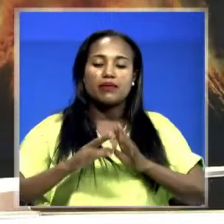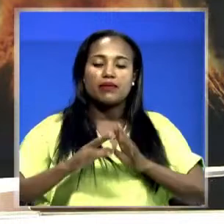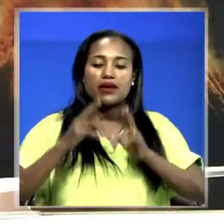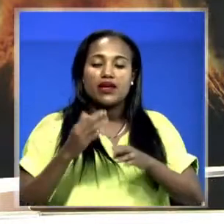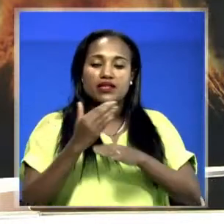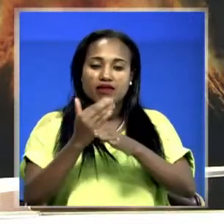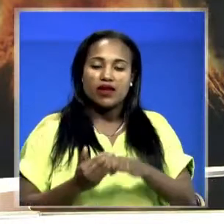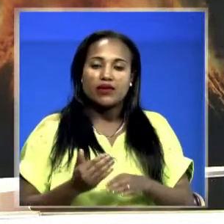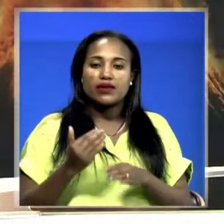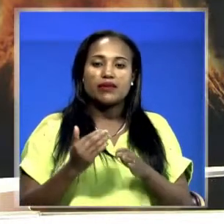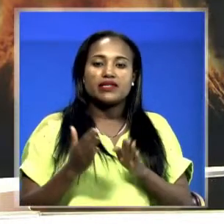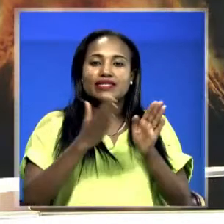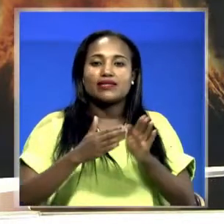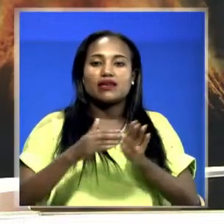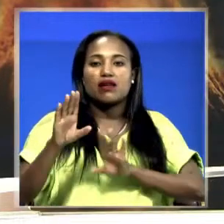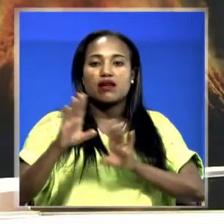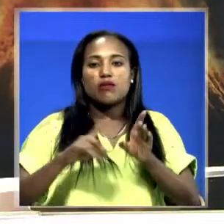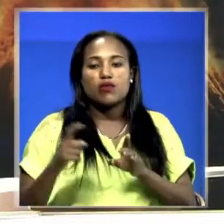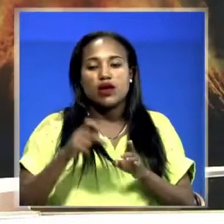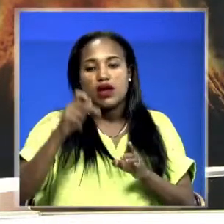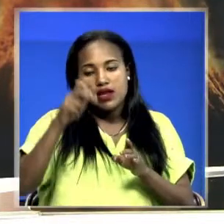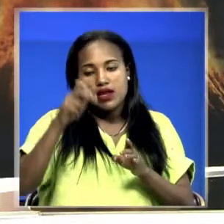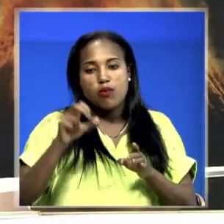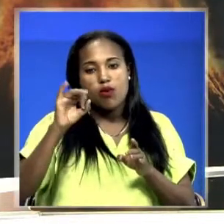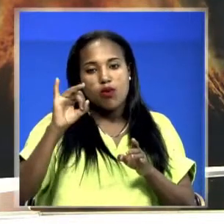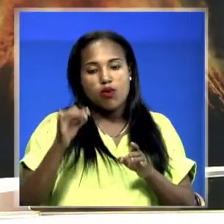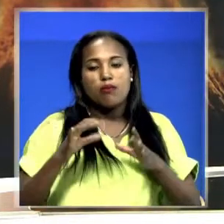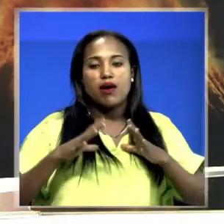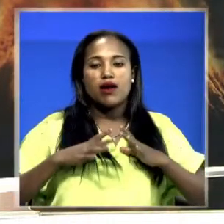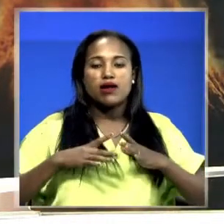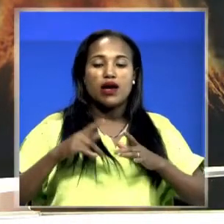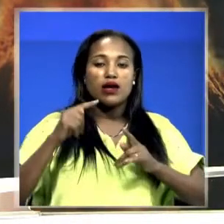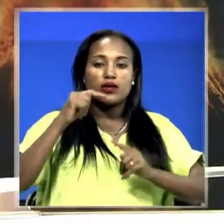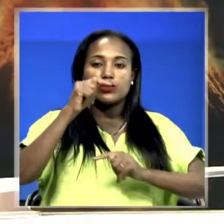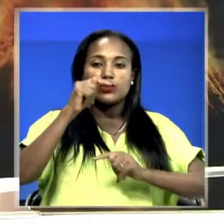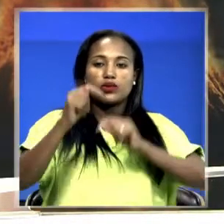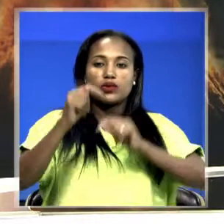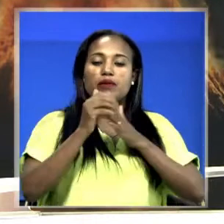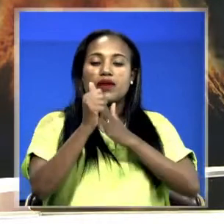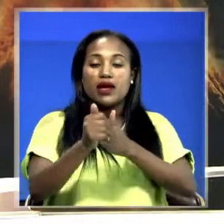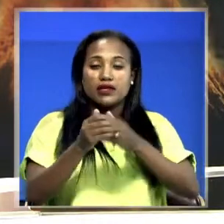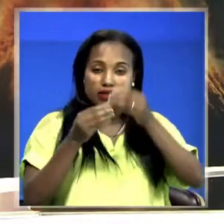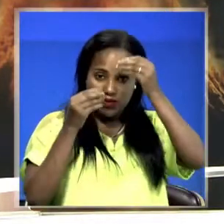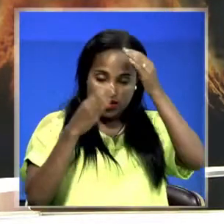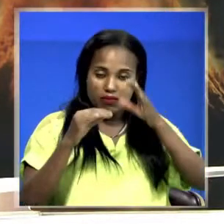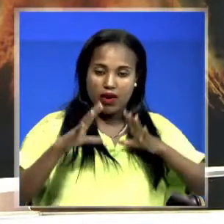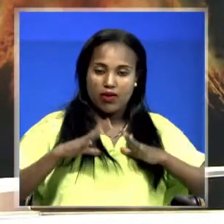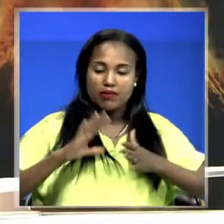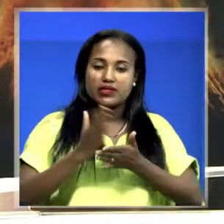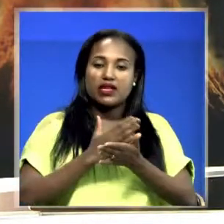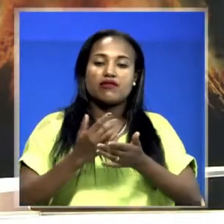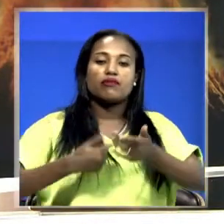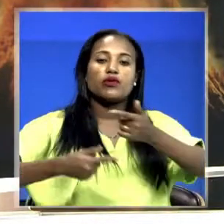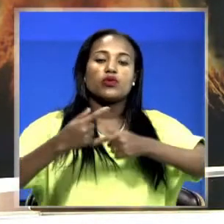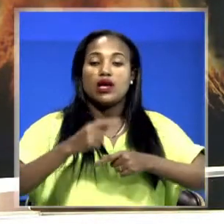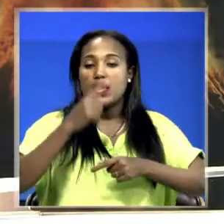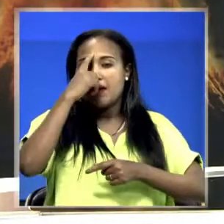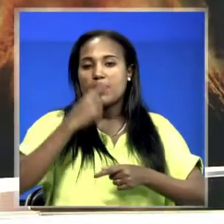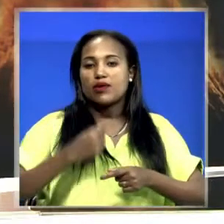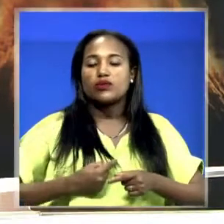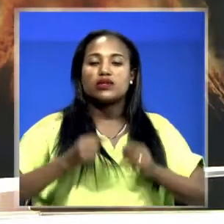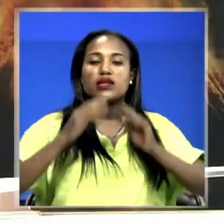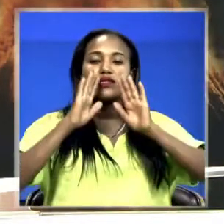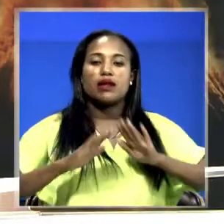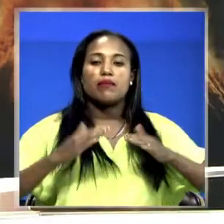ቅድመ ዝግጅት እያደረገ መሆኑን የደቡብ ወሎ ዞን ባህልና ቱሪዝም መምሪያ አስታወቀ። በበዓሉ ላይ ለመታደም የሚመጡ ምዕመናን